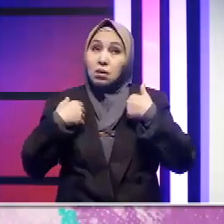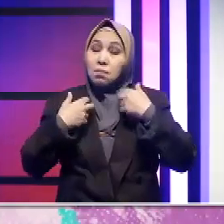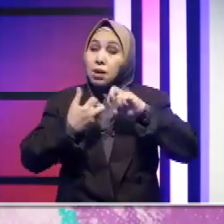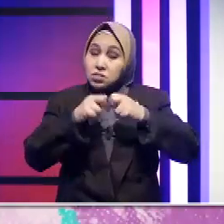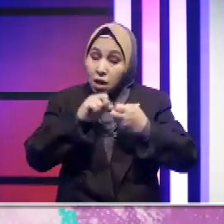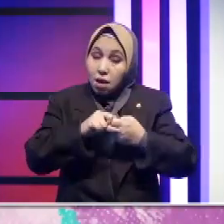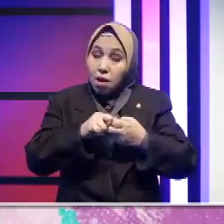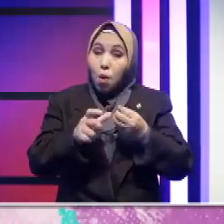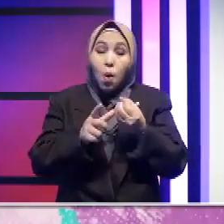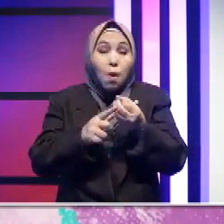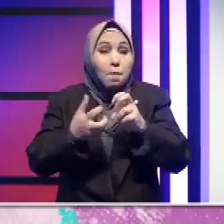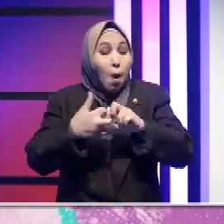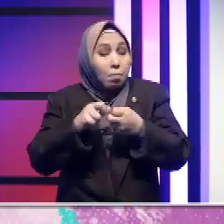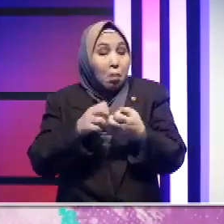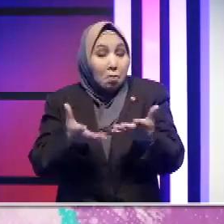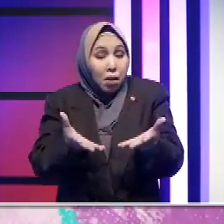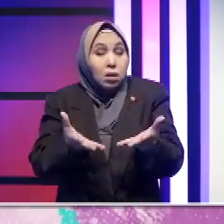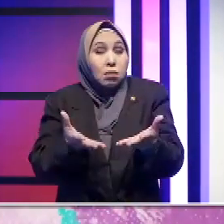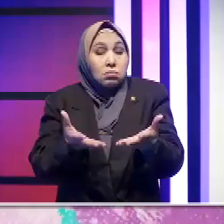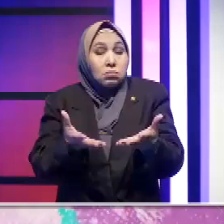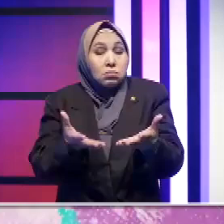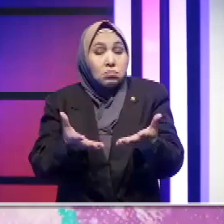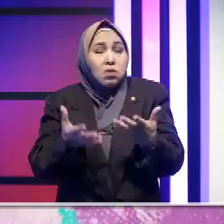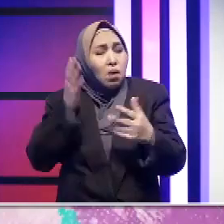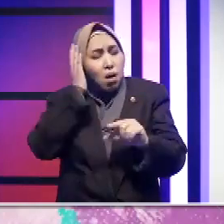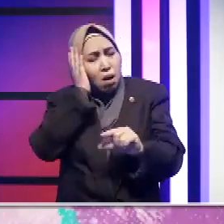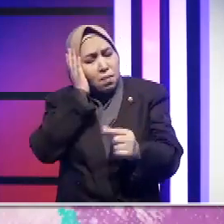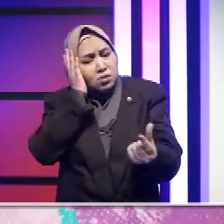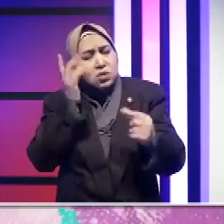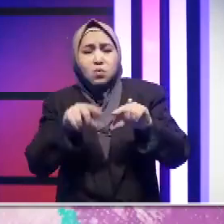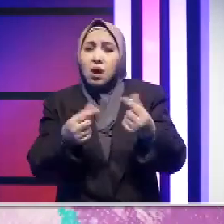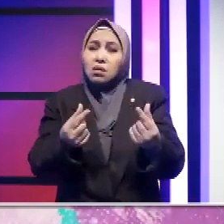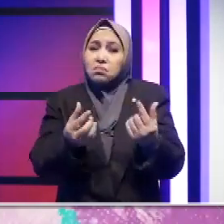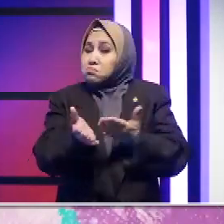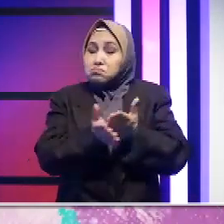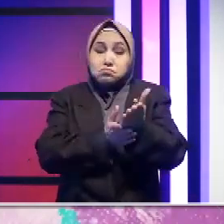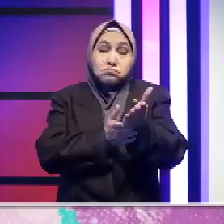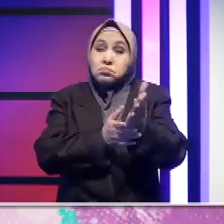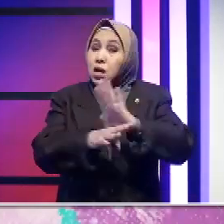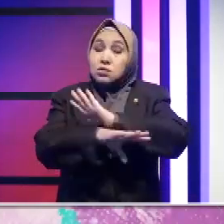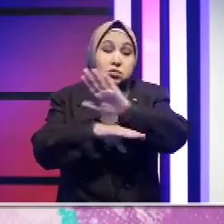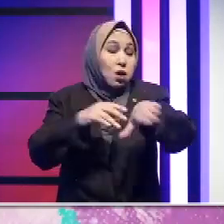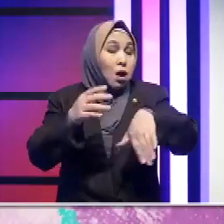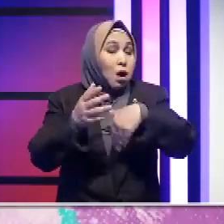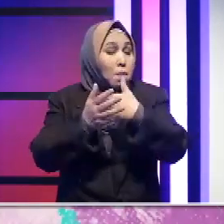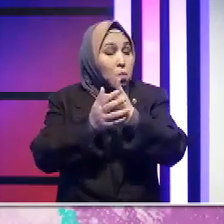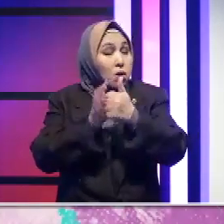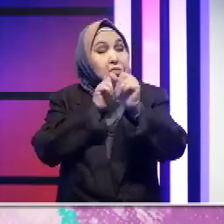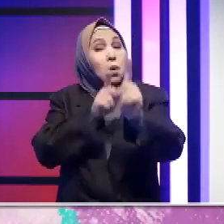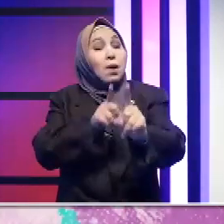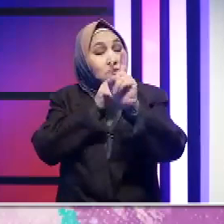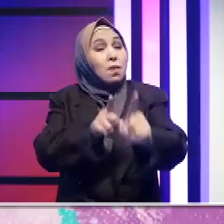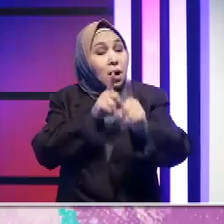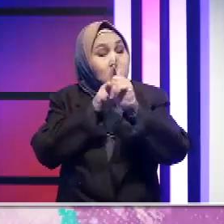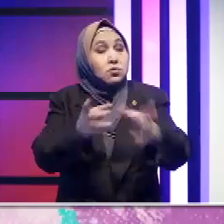masalah atau problem ya pacarku road terus Hai semuanya banyak jawabannya Setelah